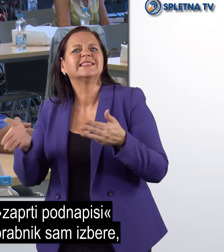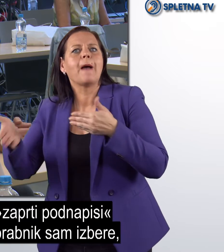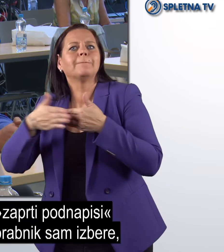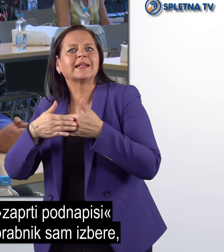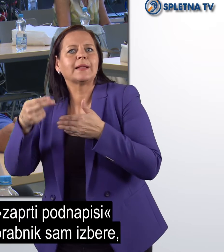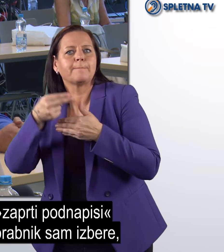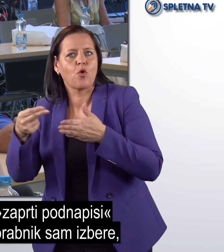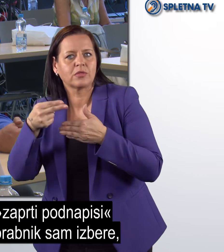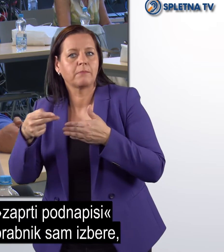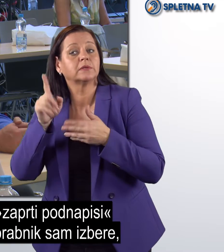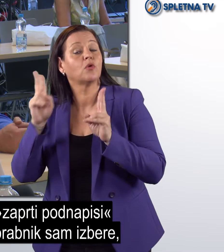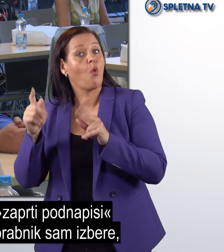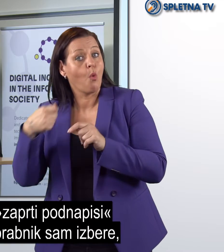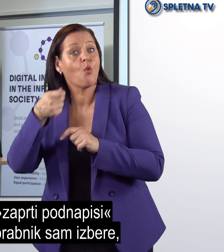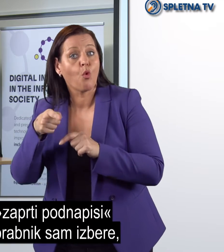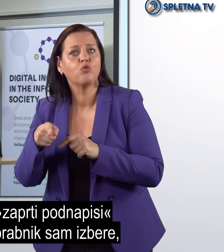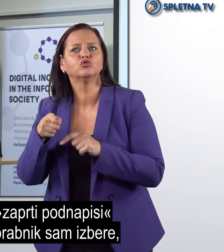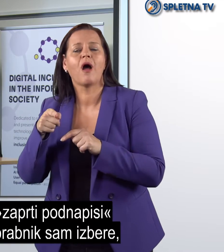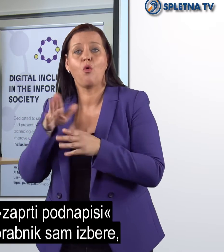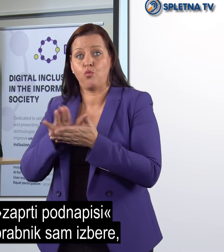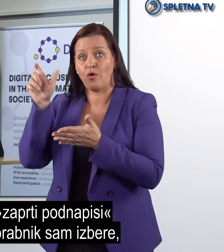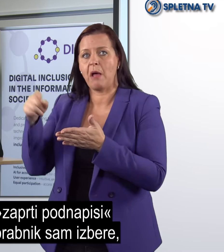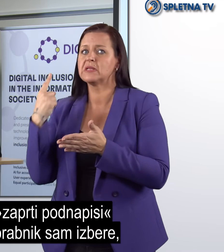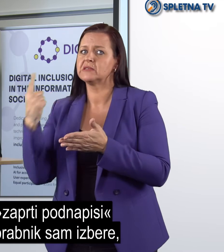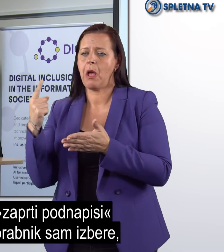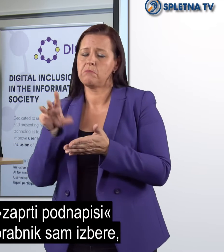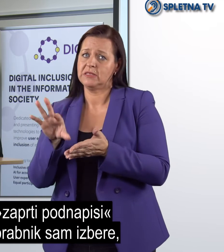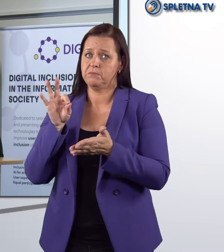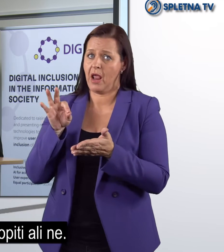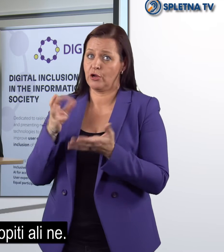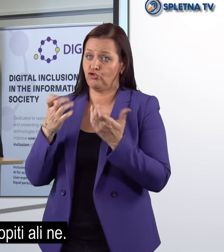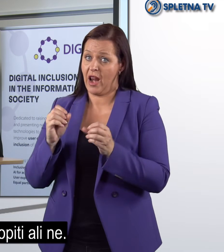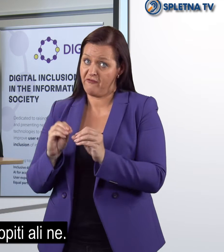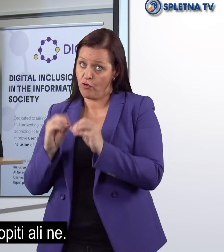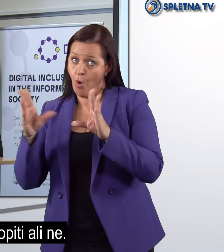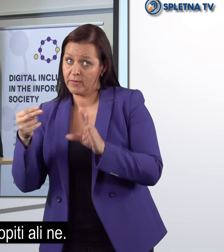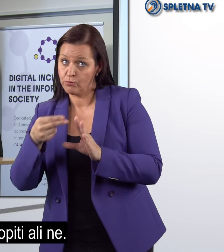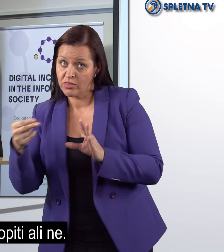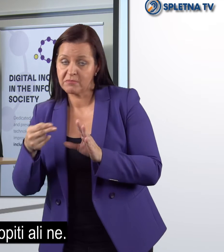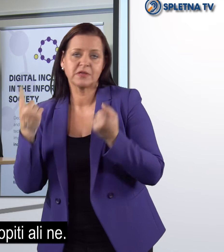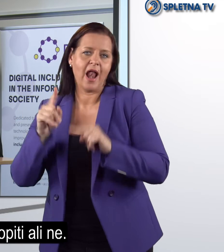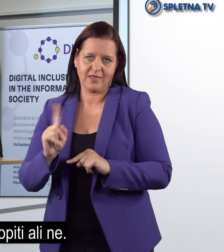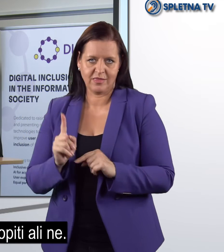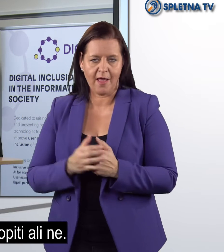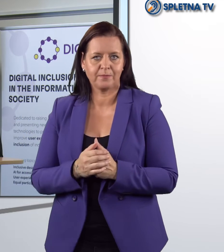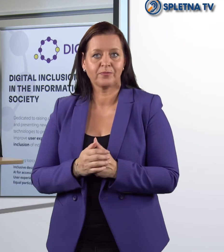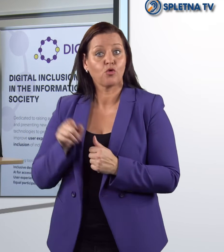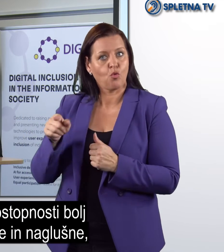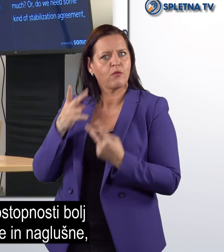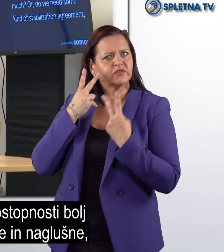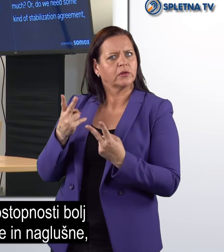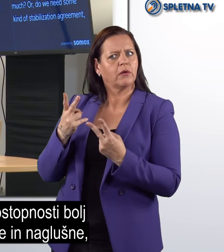podnapisi omogočajo, da si uporabnik sam izbere, ali jih želi vklopiti ali ne. Ti so z